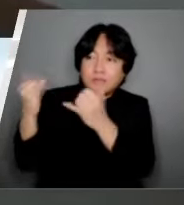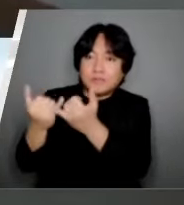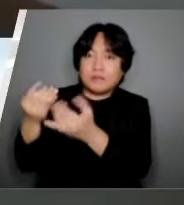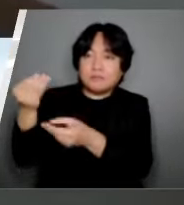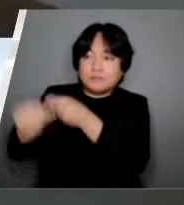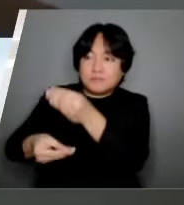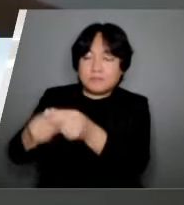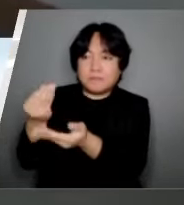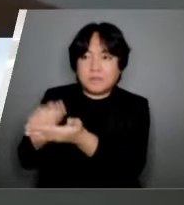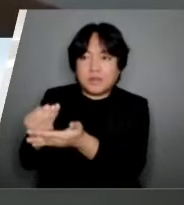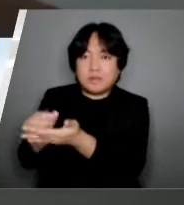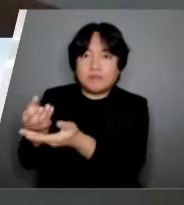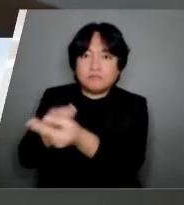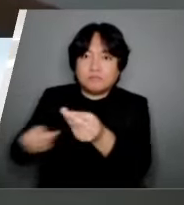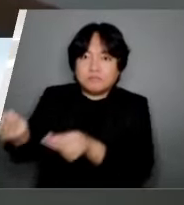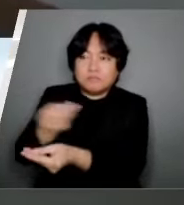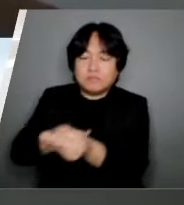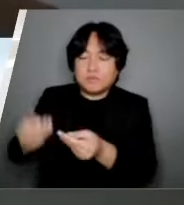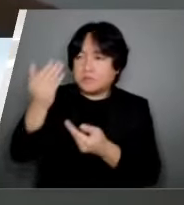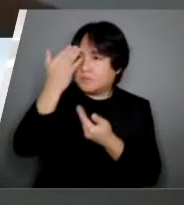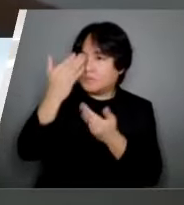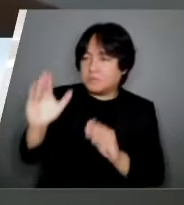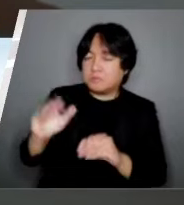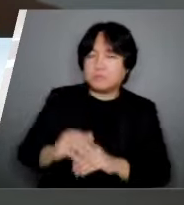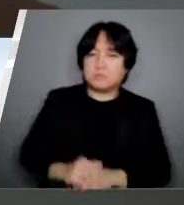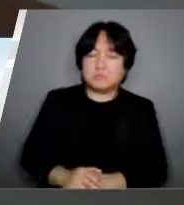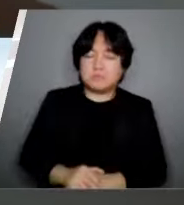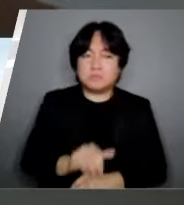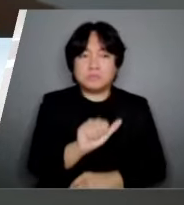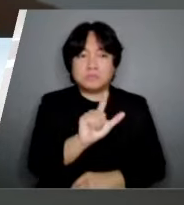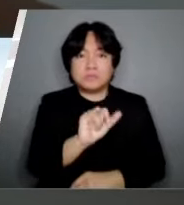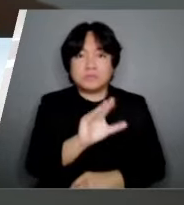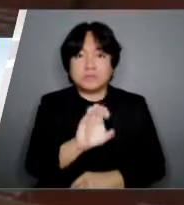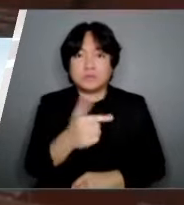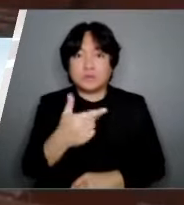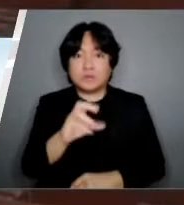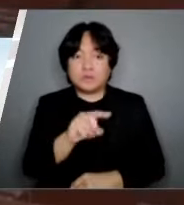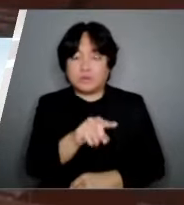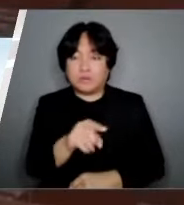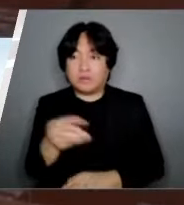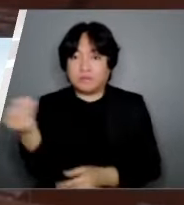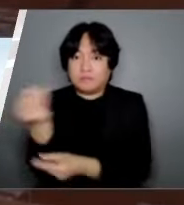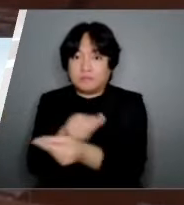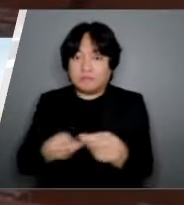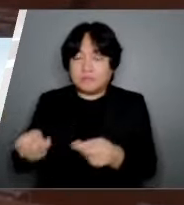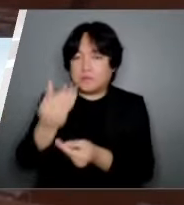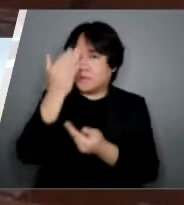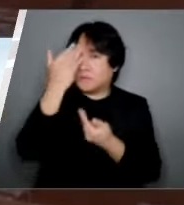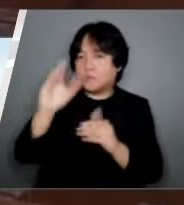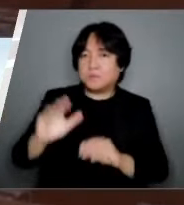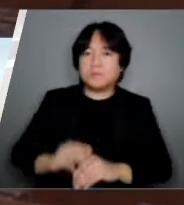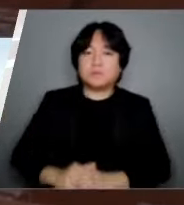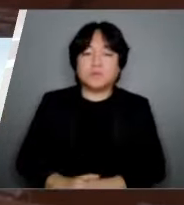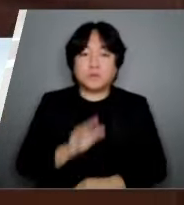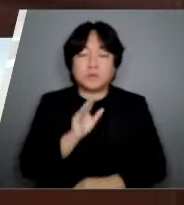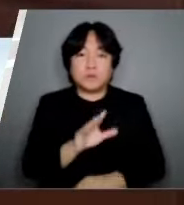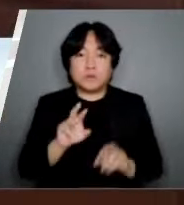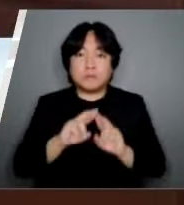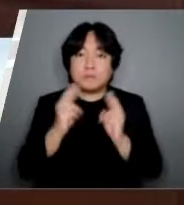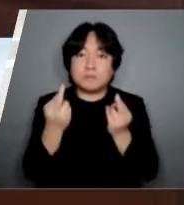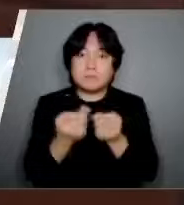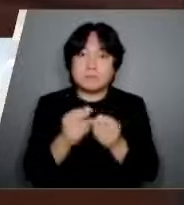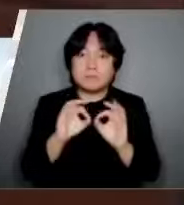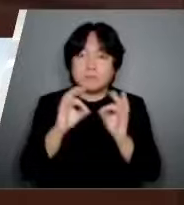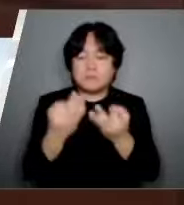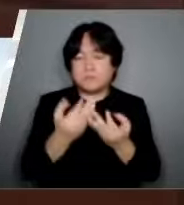Hindi rin daw niya alam ang koneksyon dito ni Alice at ng iba pang mga kaanak. May iba rin inamin si Sheila sa pagdinig. Hindi